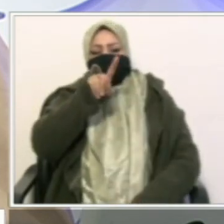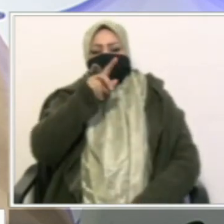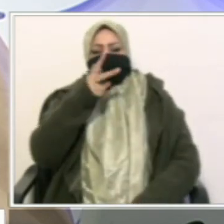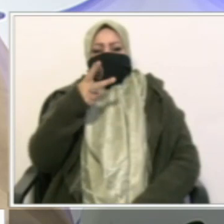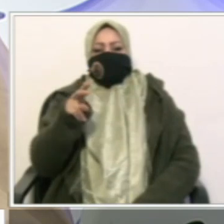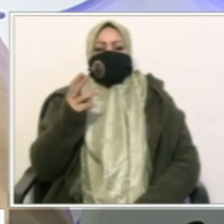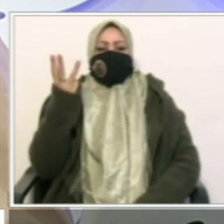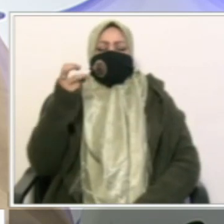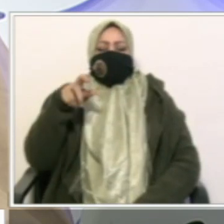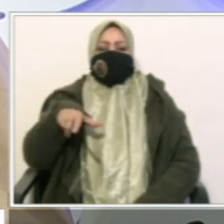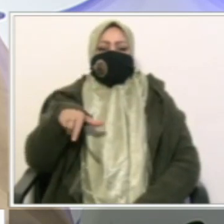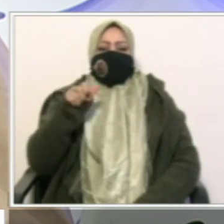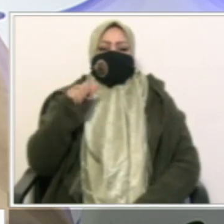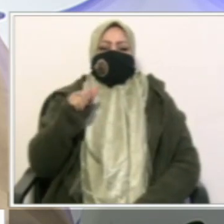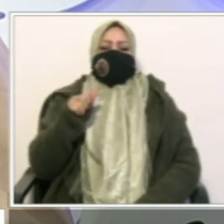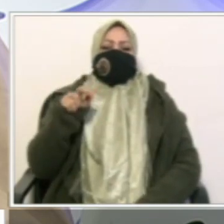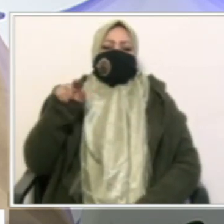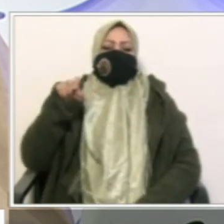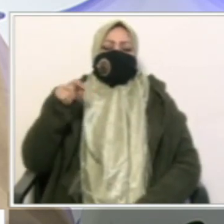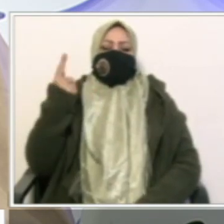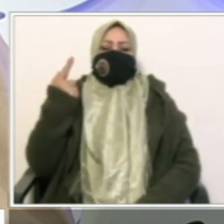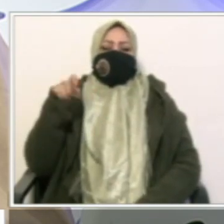021-360-0101